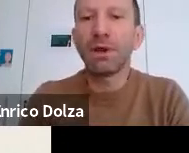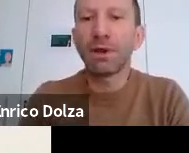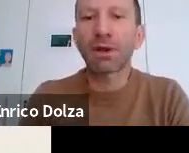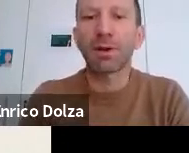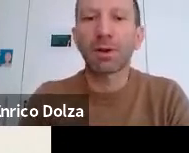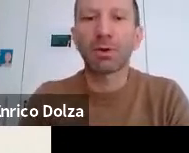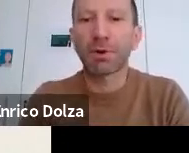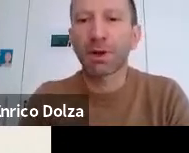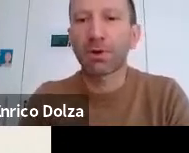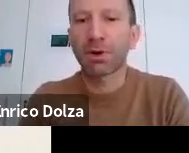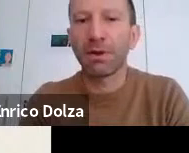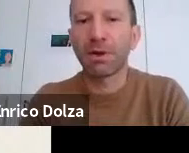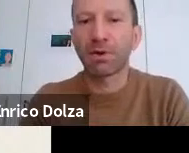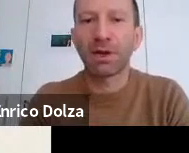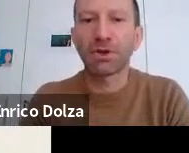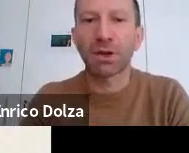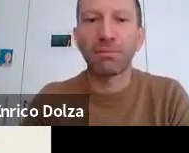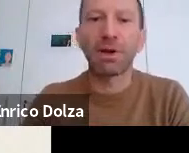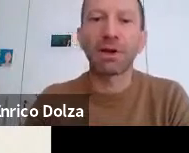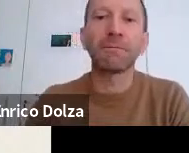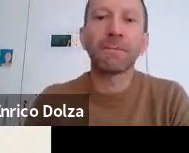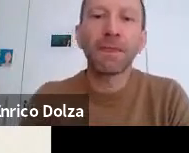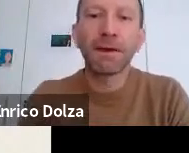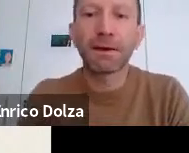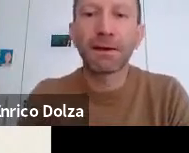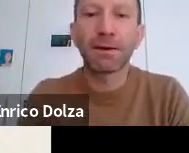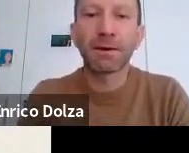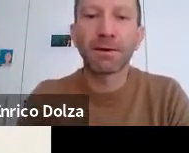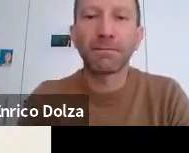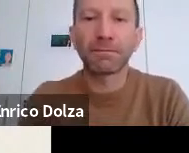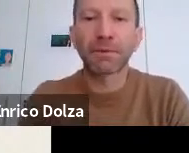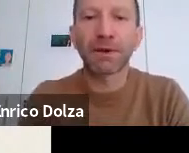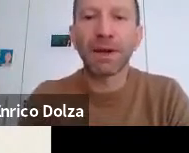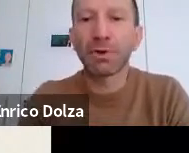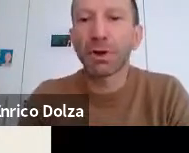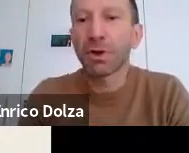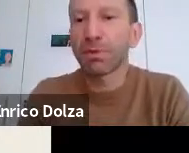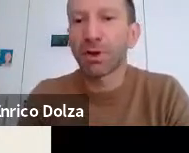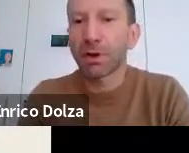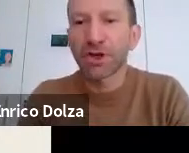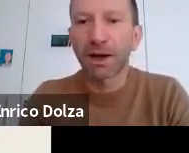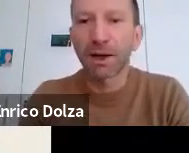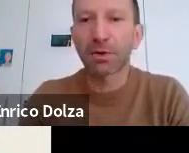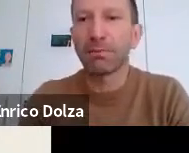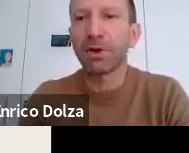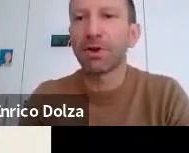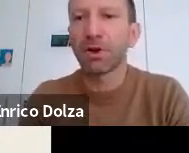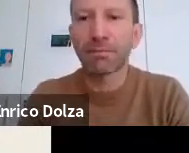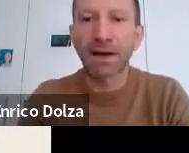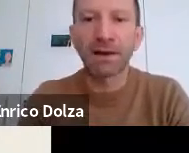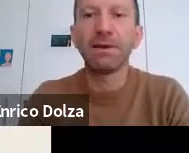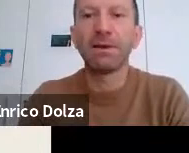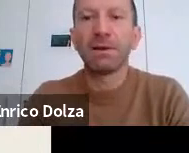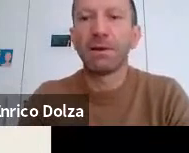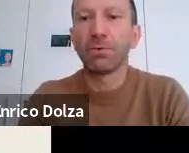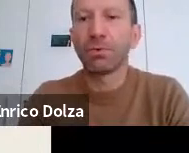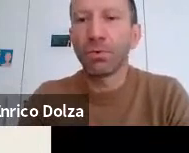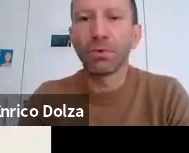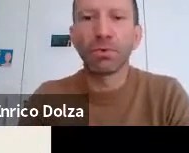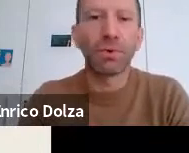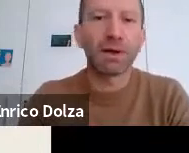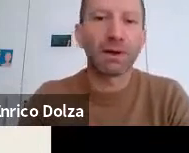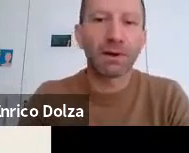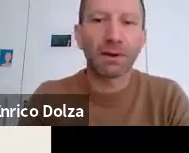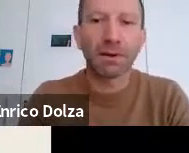in cui io stesso sono portatore di bisogni di accessibilità, che non sono bisogni speciali, sono bisogni normali di